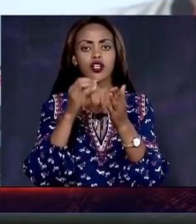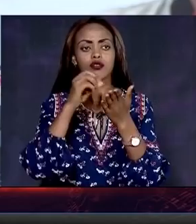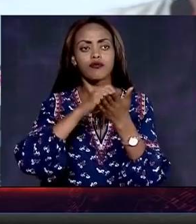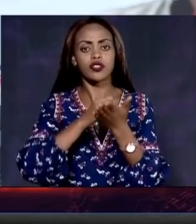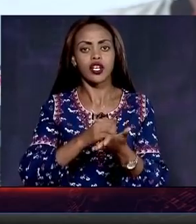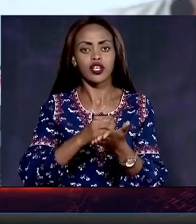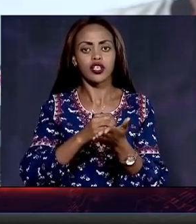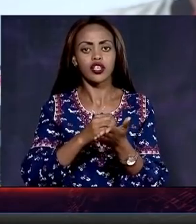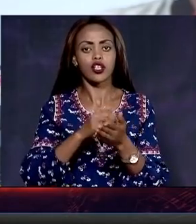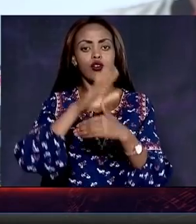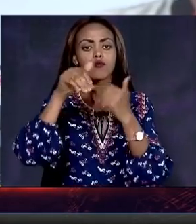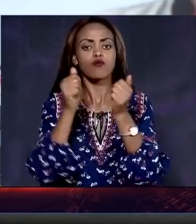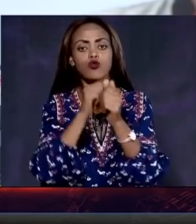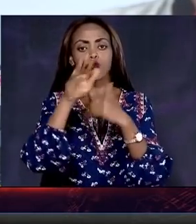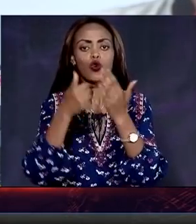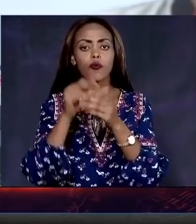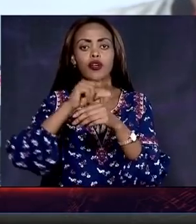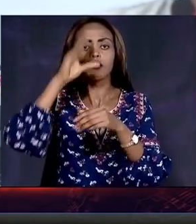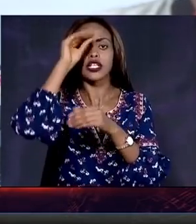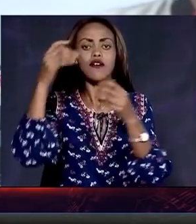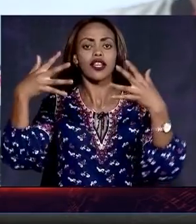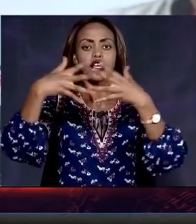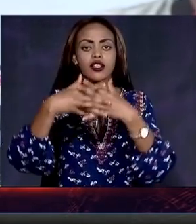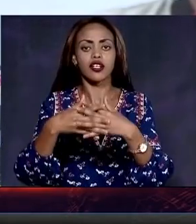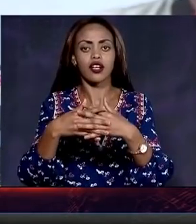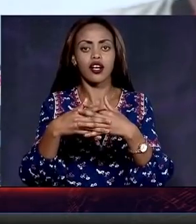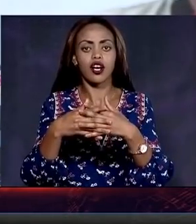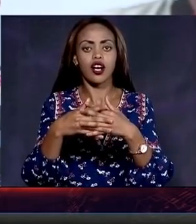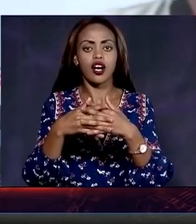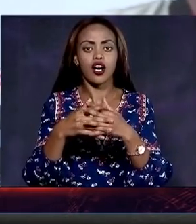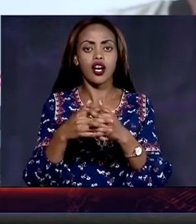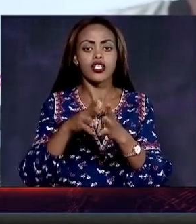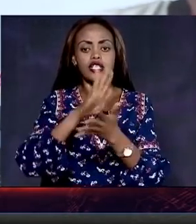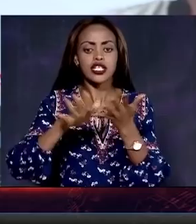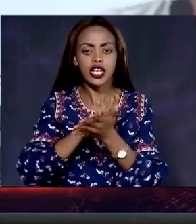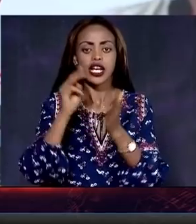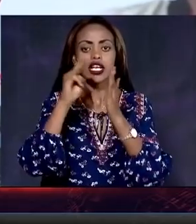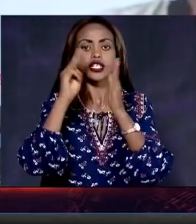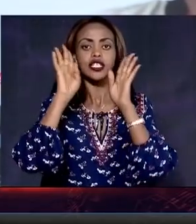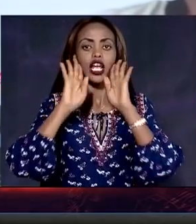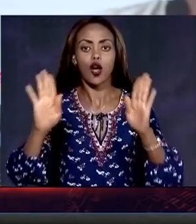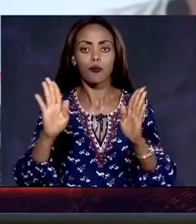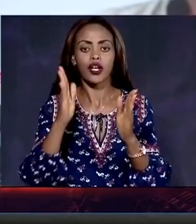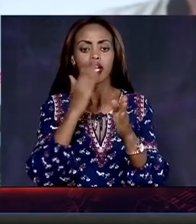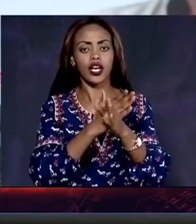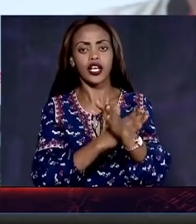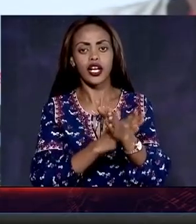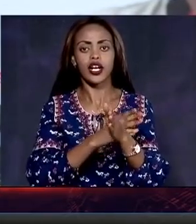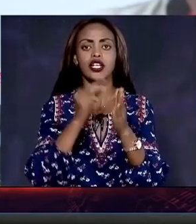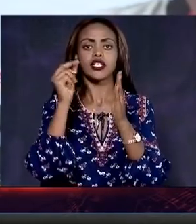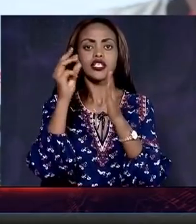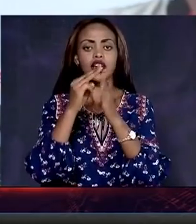میکنم، مسکولم مهر مهر سمت آغاز نام، زت زرگ سلام نه نعری، زرعت نه